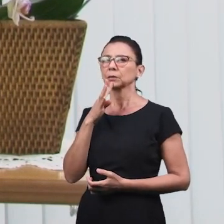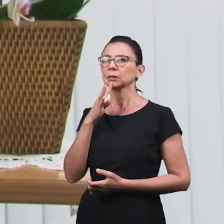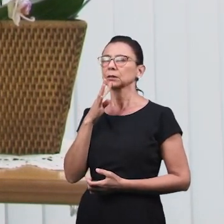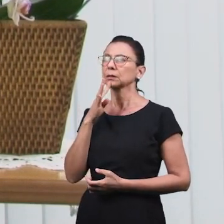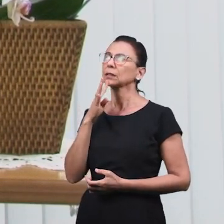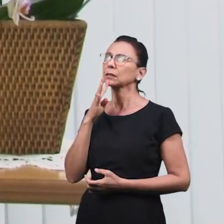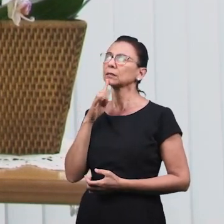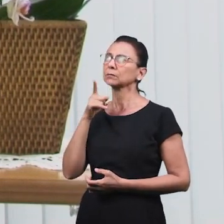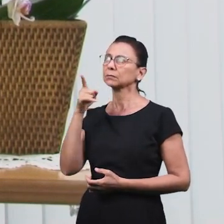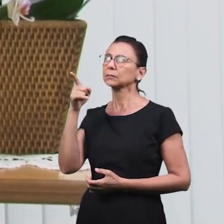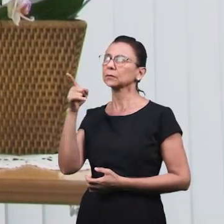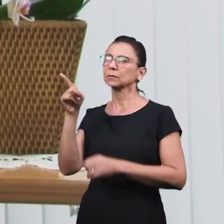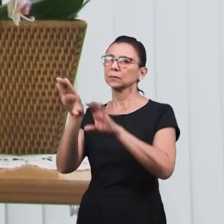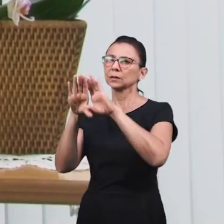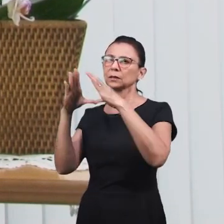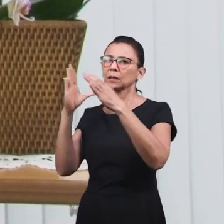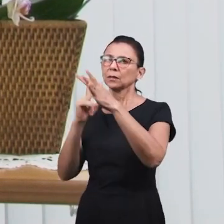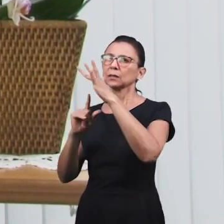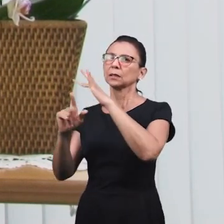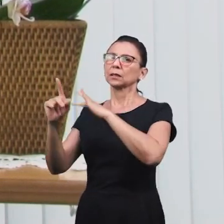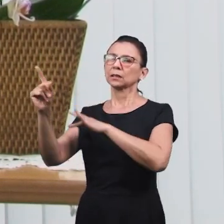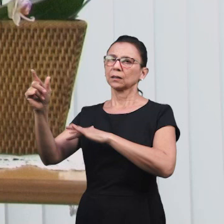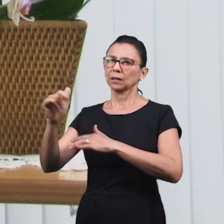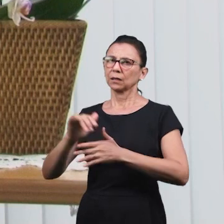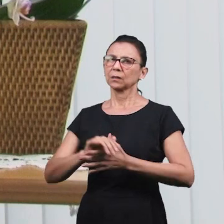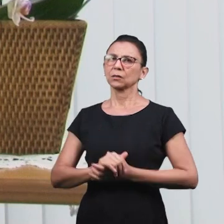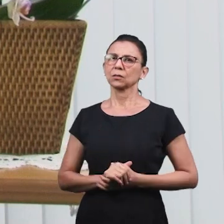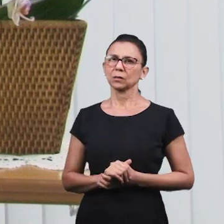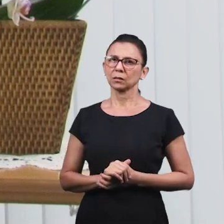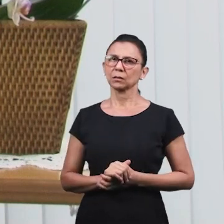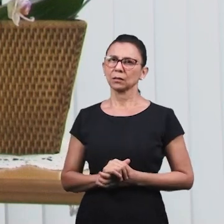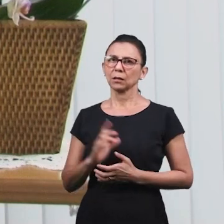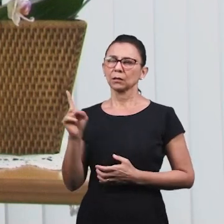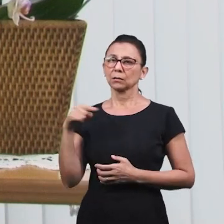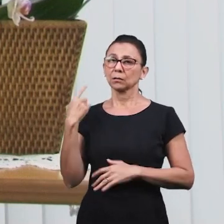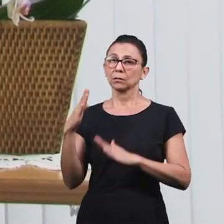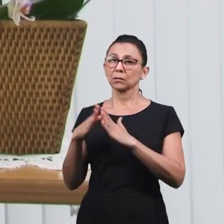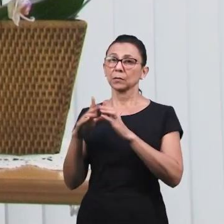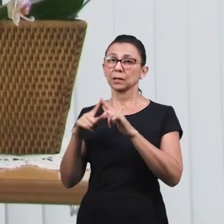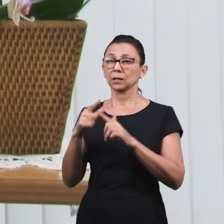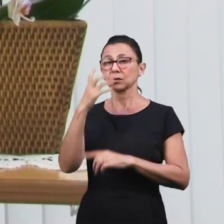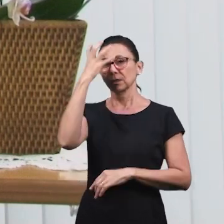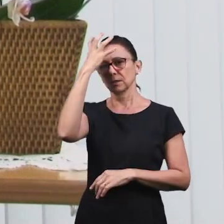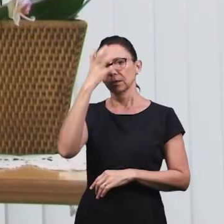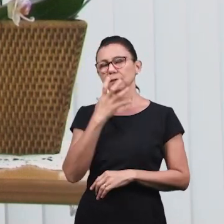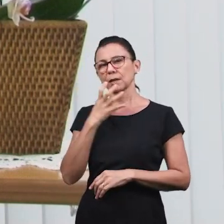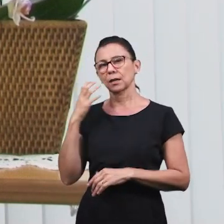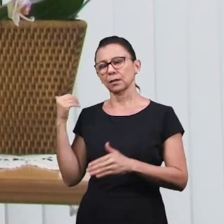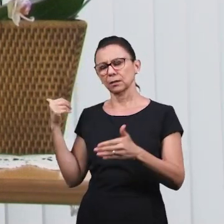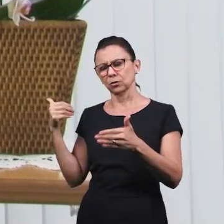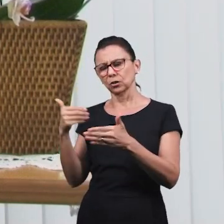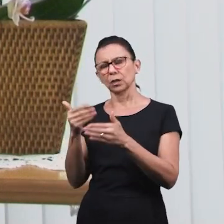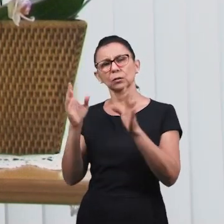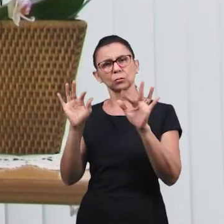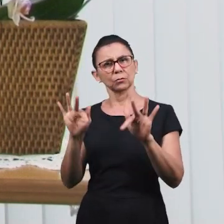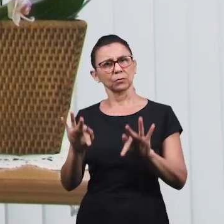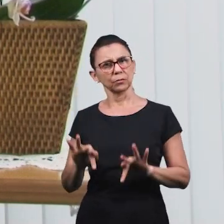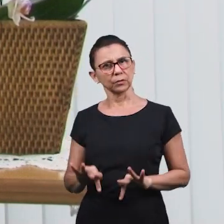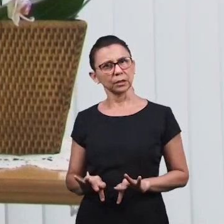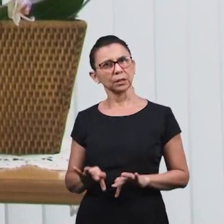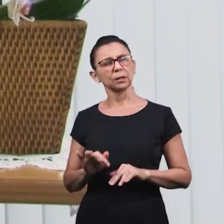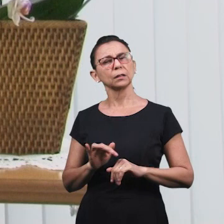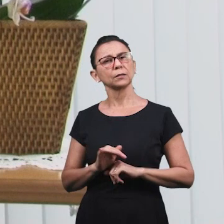qui ne connaît pas sa direction. Nous ne sommes pas des aventuriers. Nous sommes l'Église des derniers